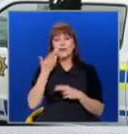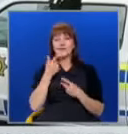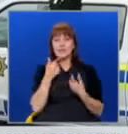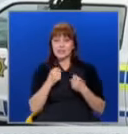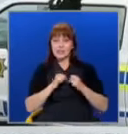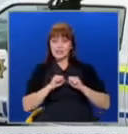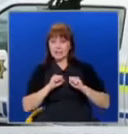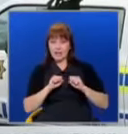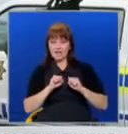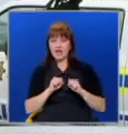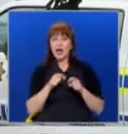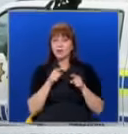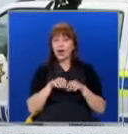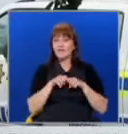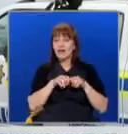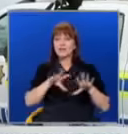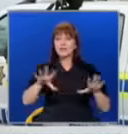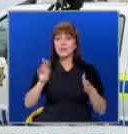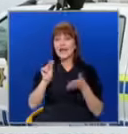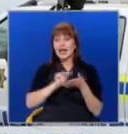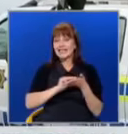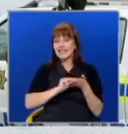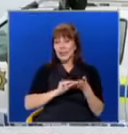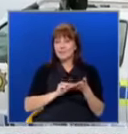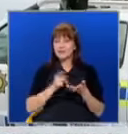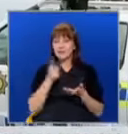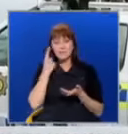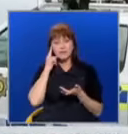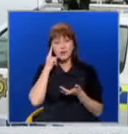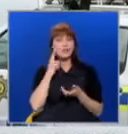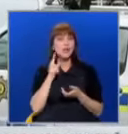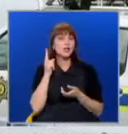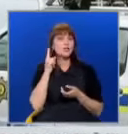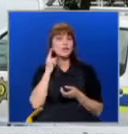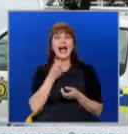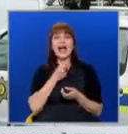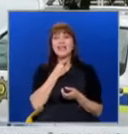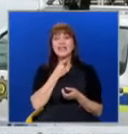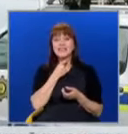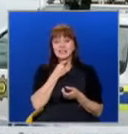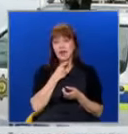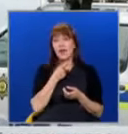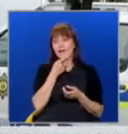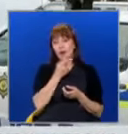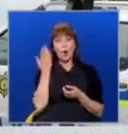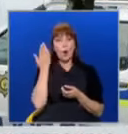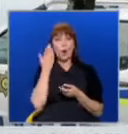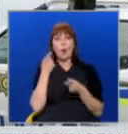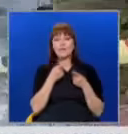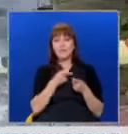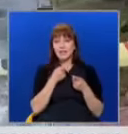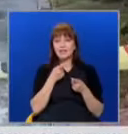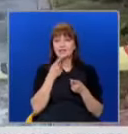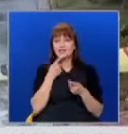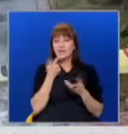от държавното обвинение разпространиха записи, на които се предполага, че се чува гласът именно на бизнесмена, обвинен в схеми за